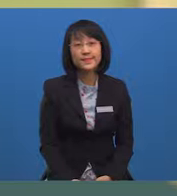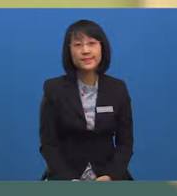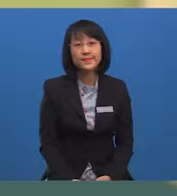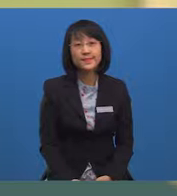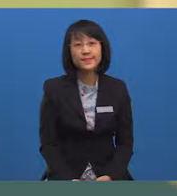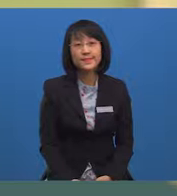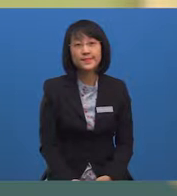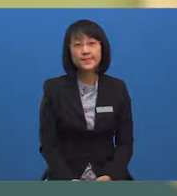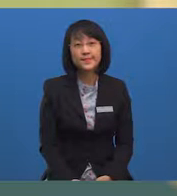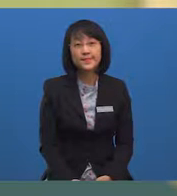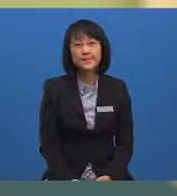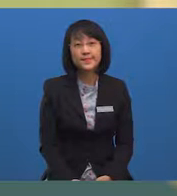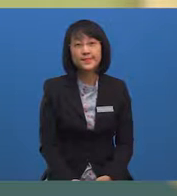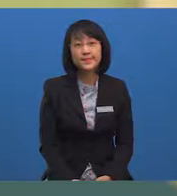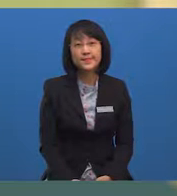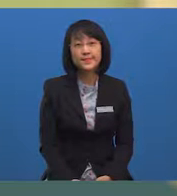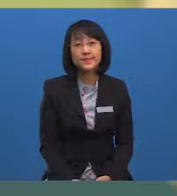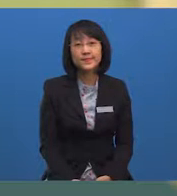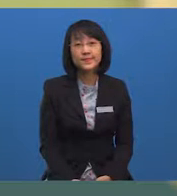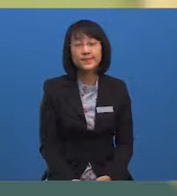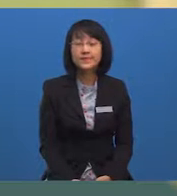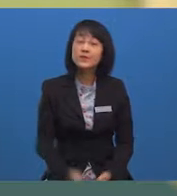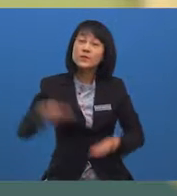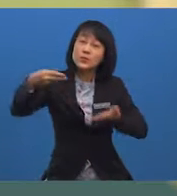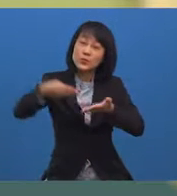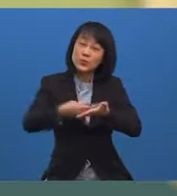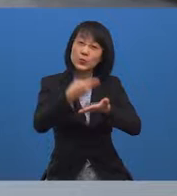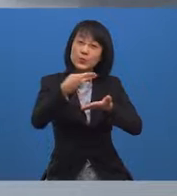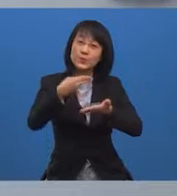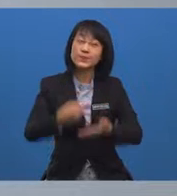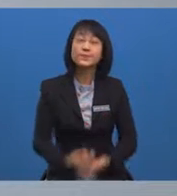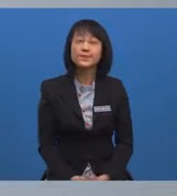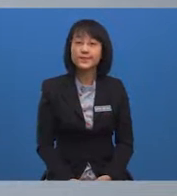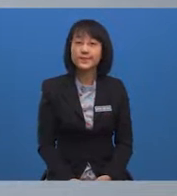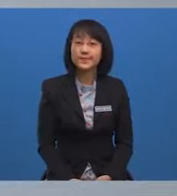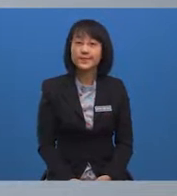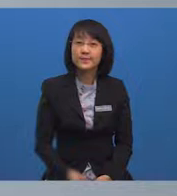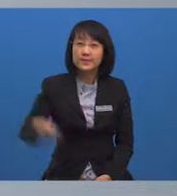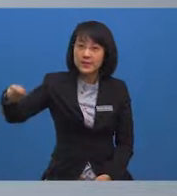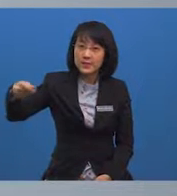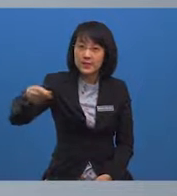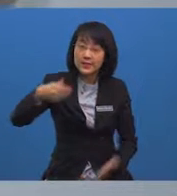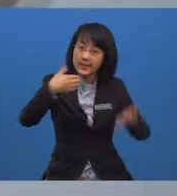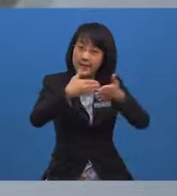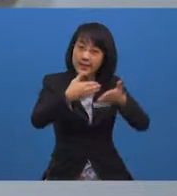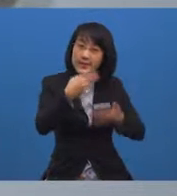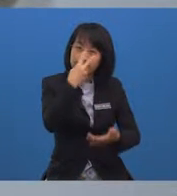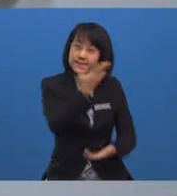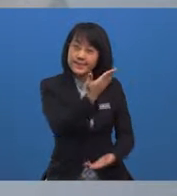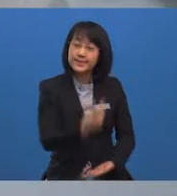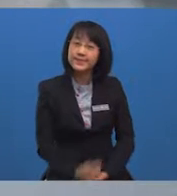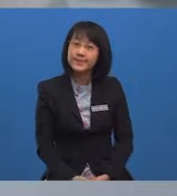kita pergi ke objek sudu. Cikgu dekatkan magnet